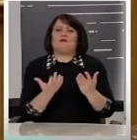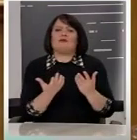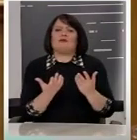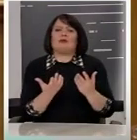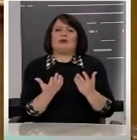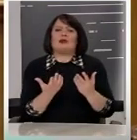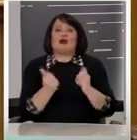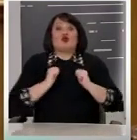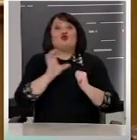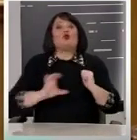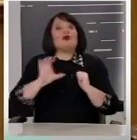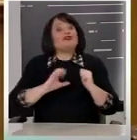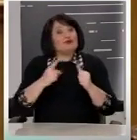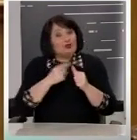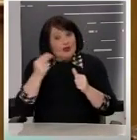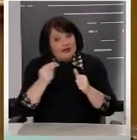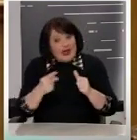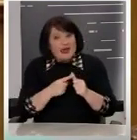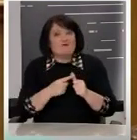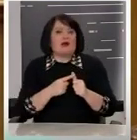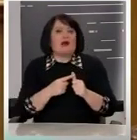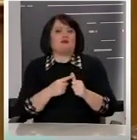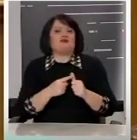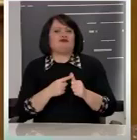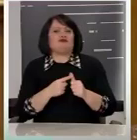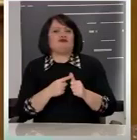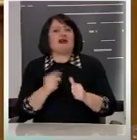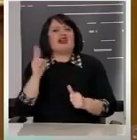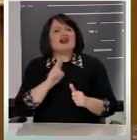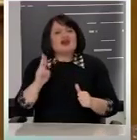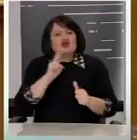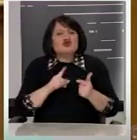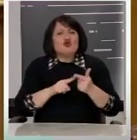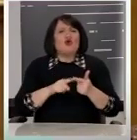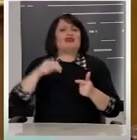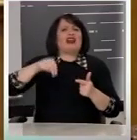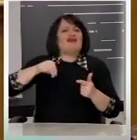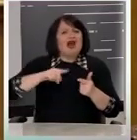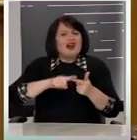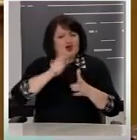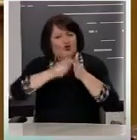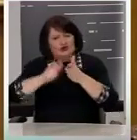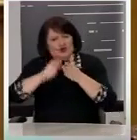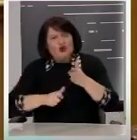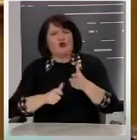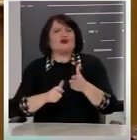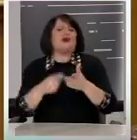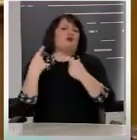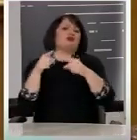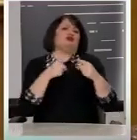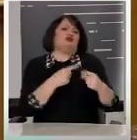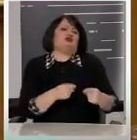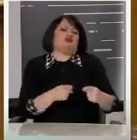στο τουριστικό τομέα, στο Ναβαρίνο Μπέι, στο ριζότ στην Εύβοια, το RSR, στο Μύρουμ Ριζότ, στον